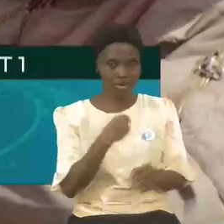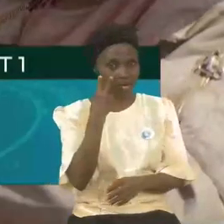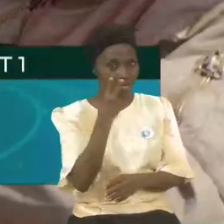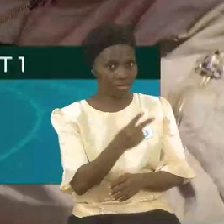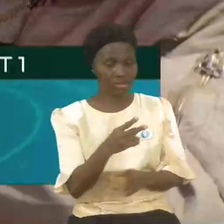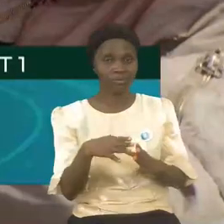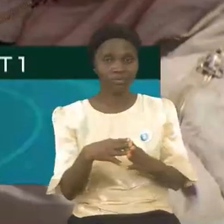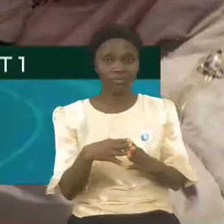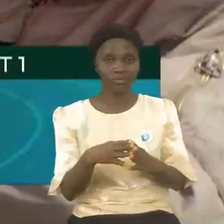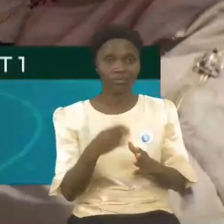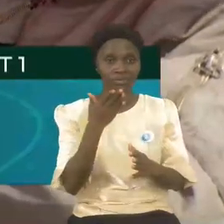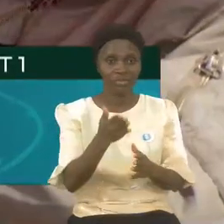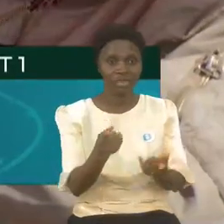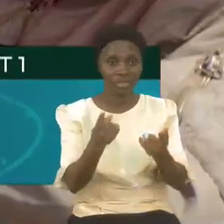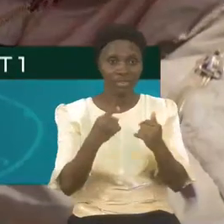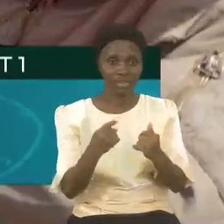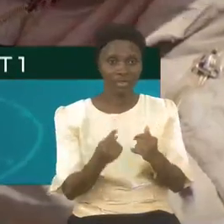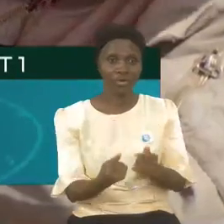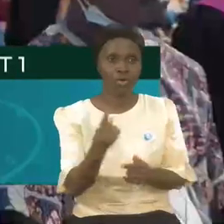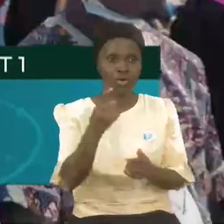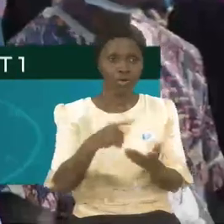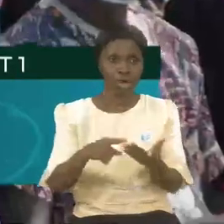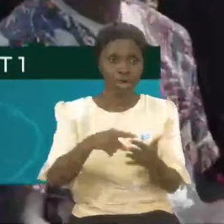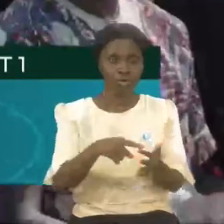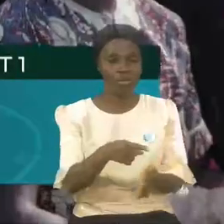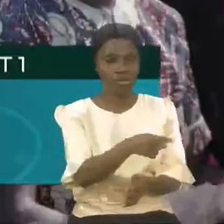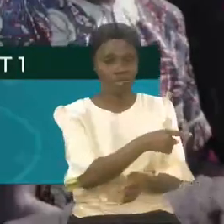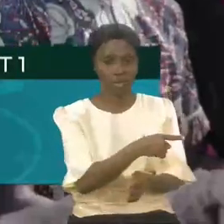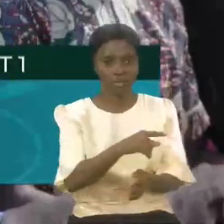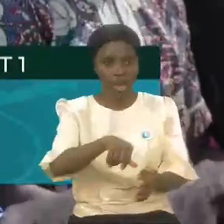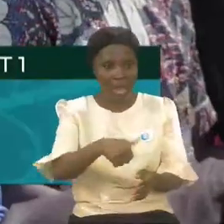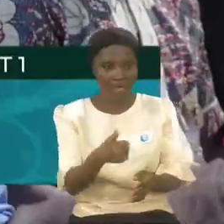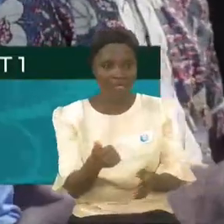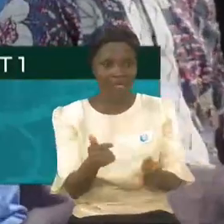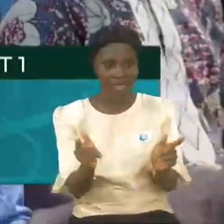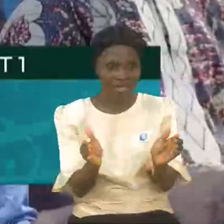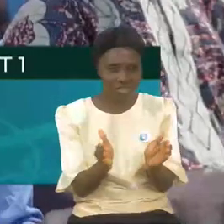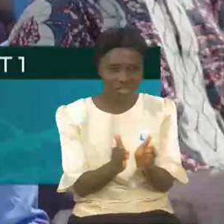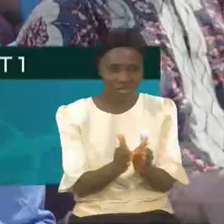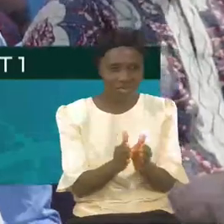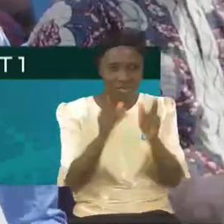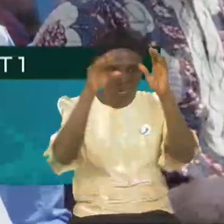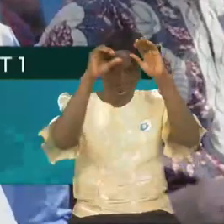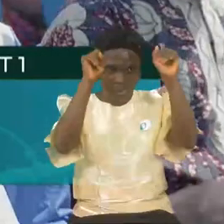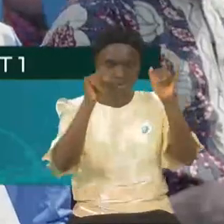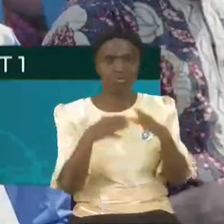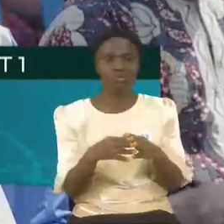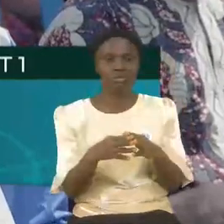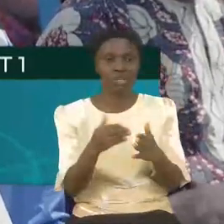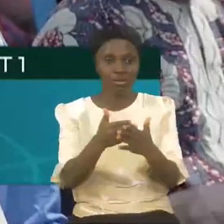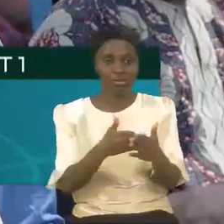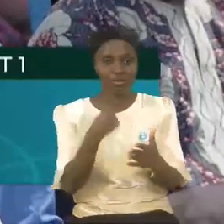verset 8 je considérais les cornes et voici une autre petite